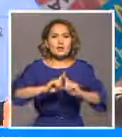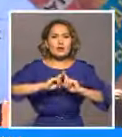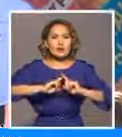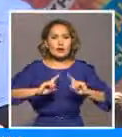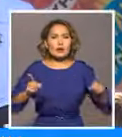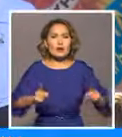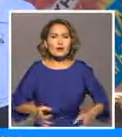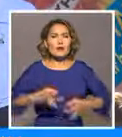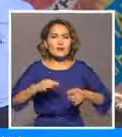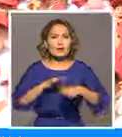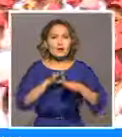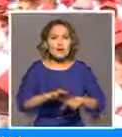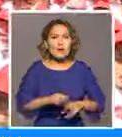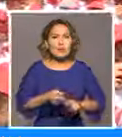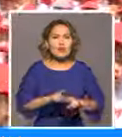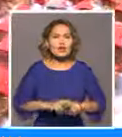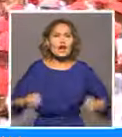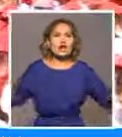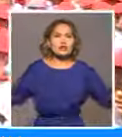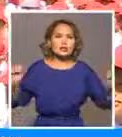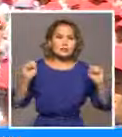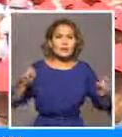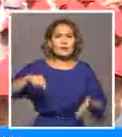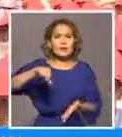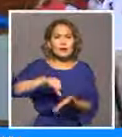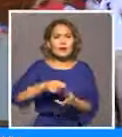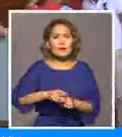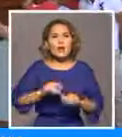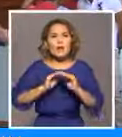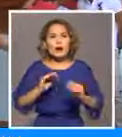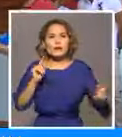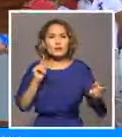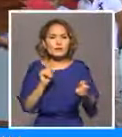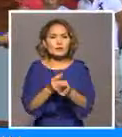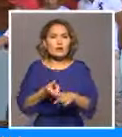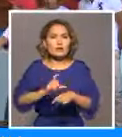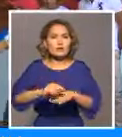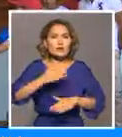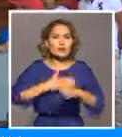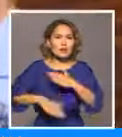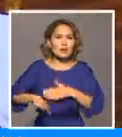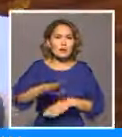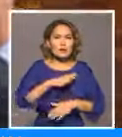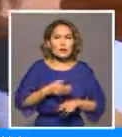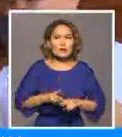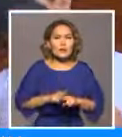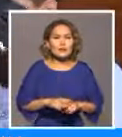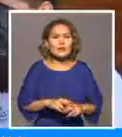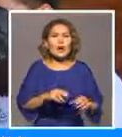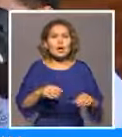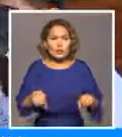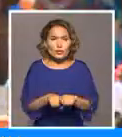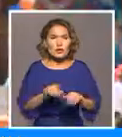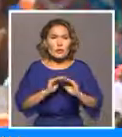ұйымдастырылды. Олимпиада чемпиондары Серік Сәпиев пен Бақыт Сәрсекбаев балалармен кездесті. Олар жастармен кездесіп қана қоймай, шеберлік